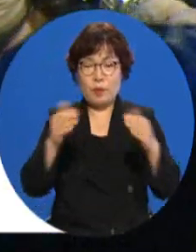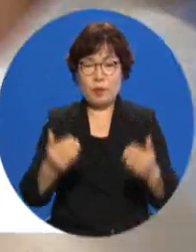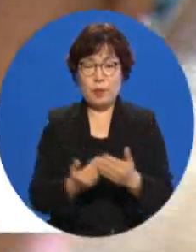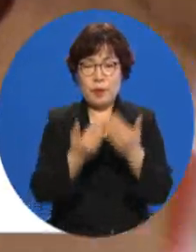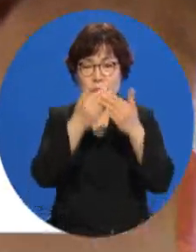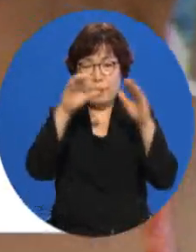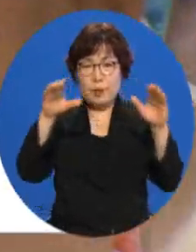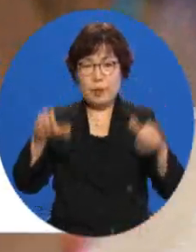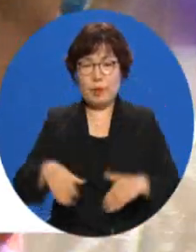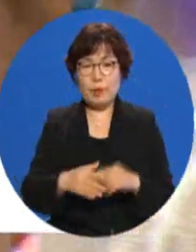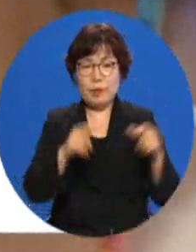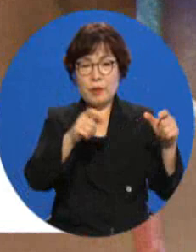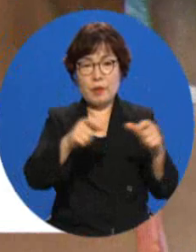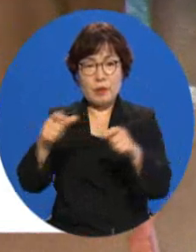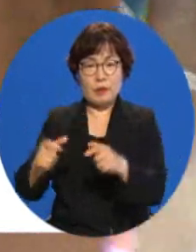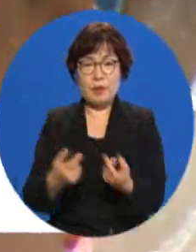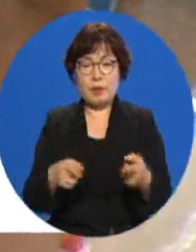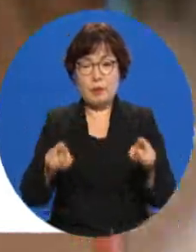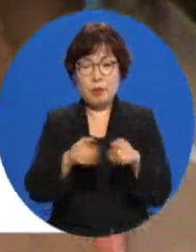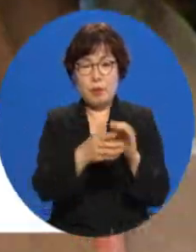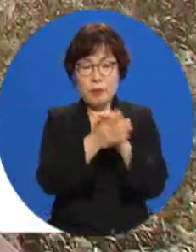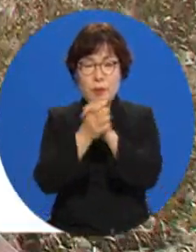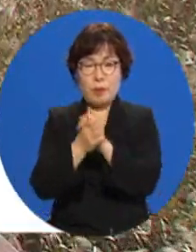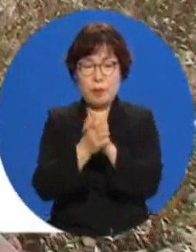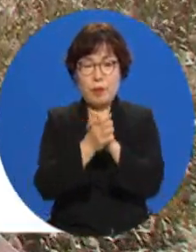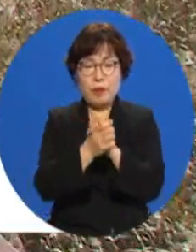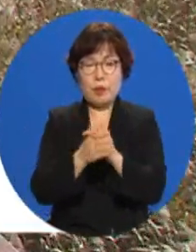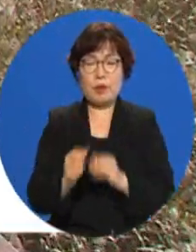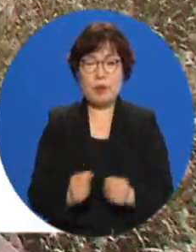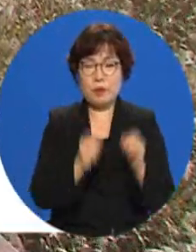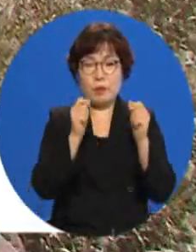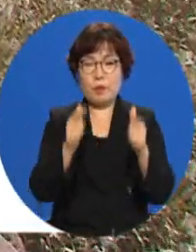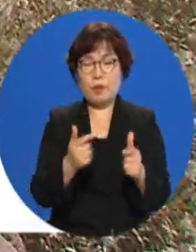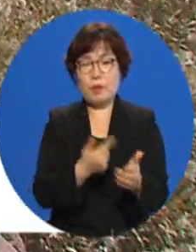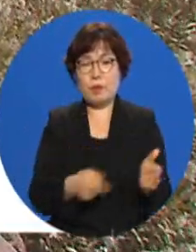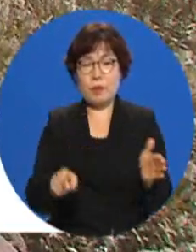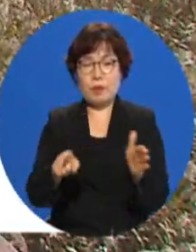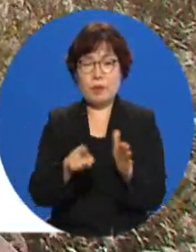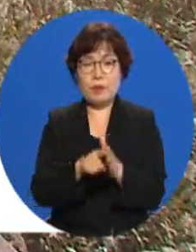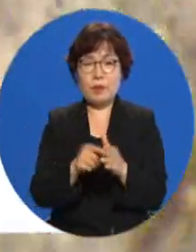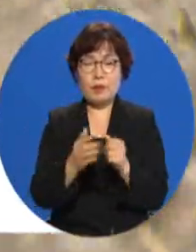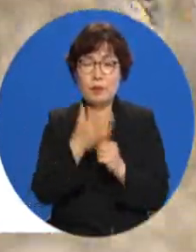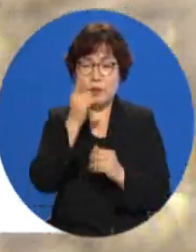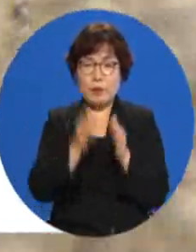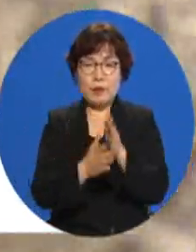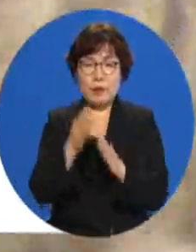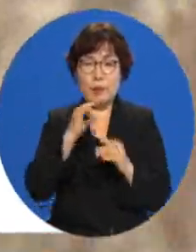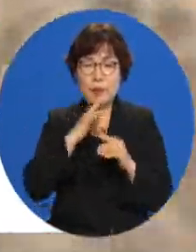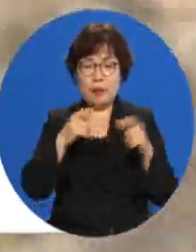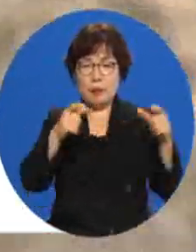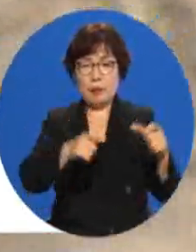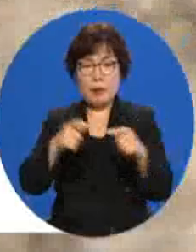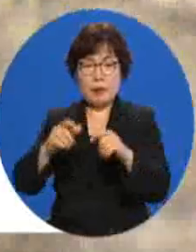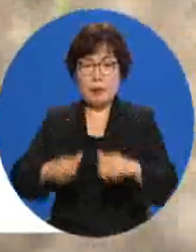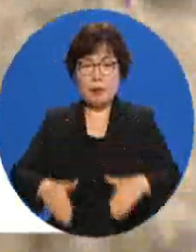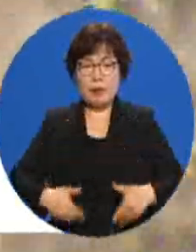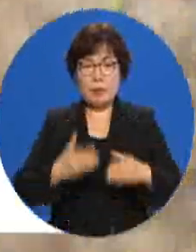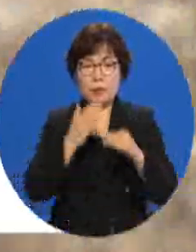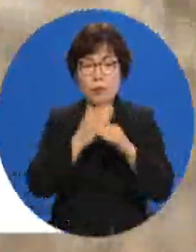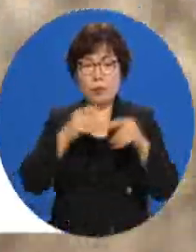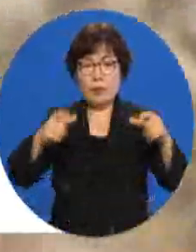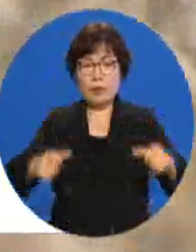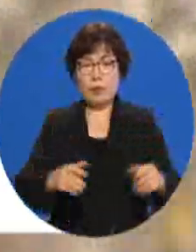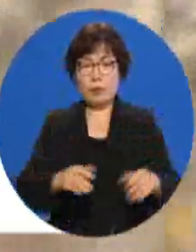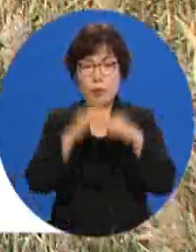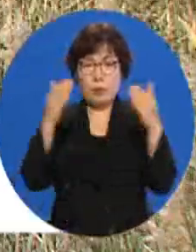박람회를 인근 시군과의 협력과 화합을 이끌어내는 계기로 만들 수 있도록 순천시뿐만 아니라 남해안 남중권